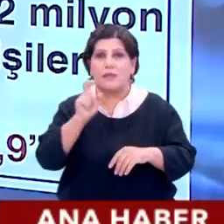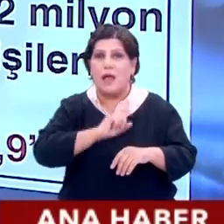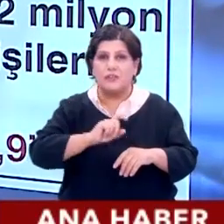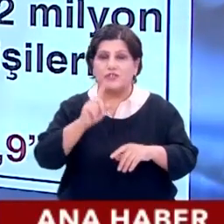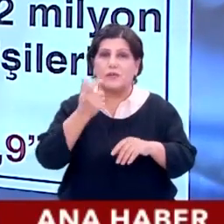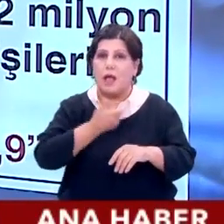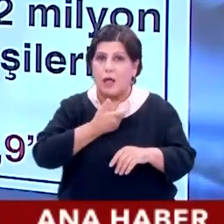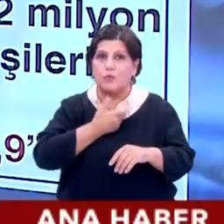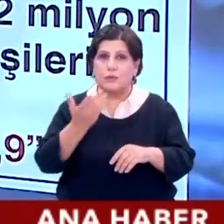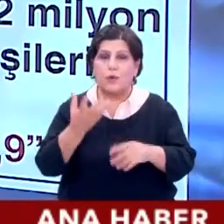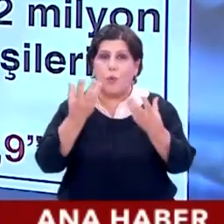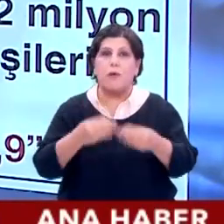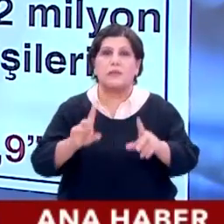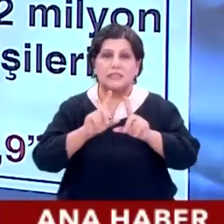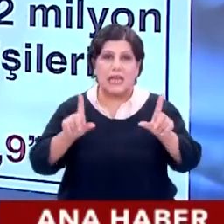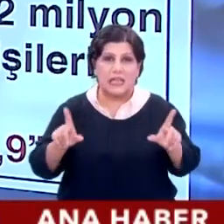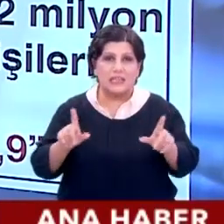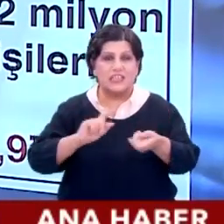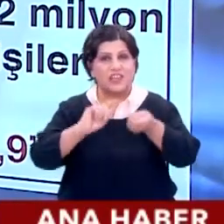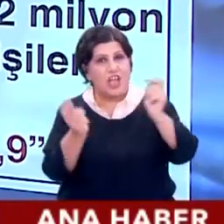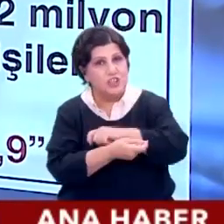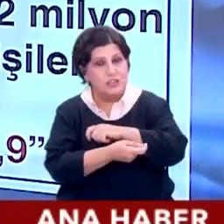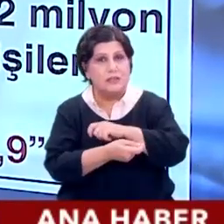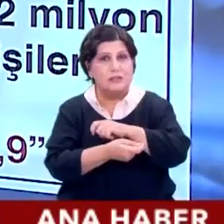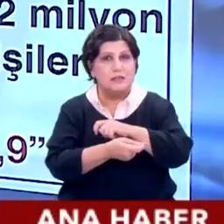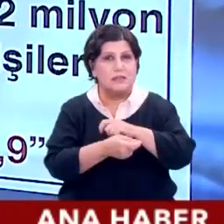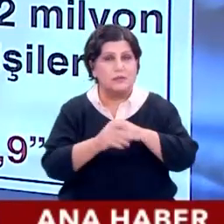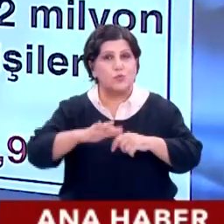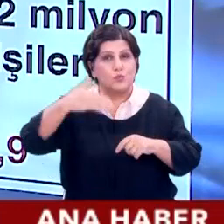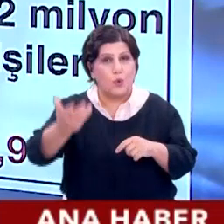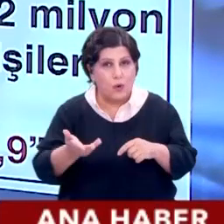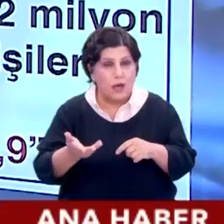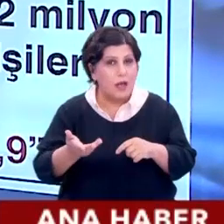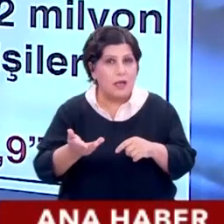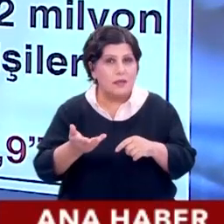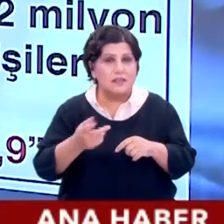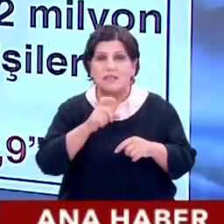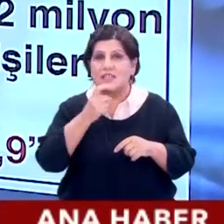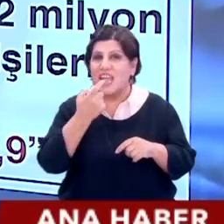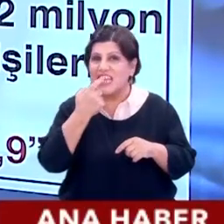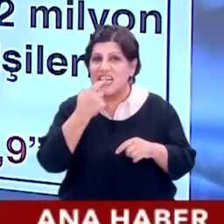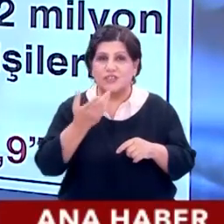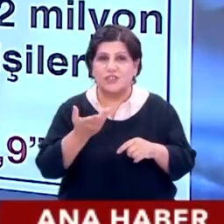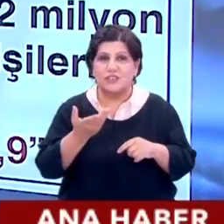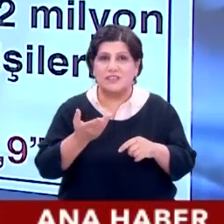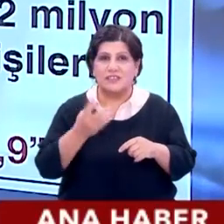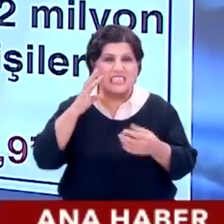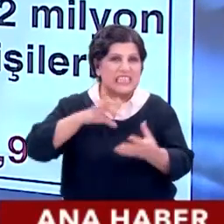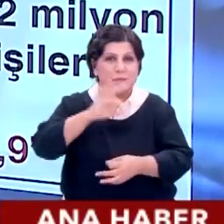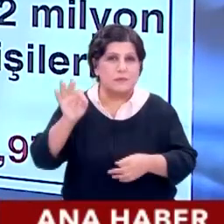kanunla olmaması gerekirken değiştirilmiş ardından da yaş kimse